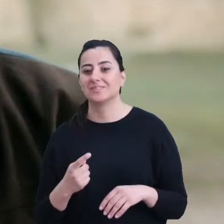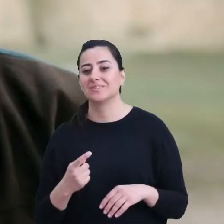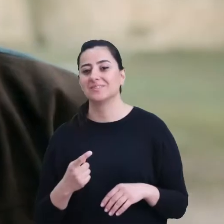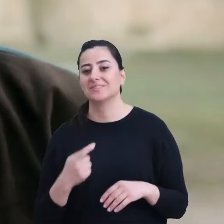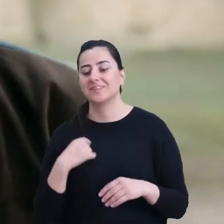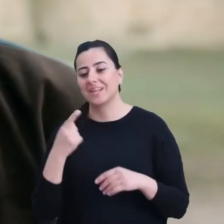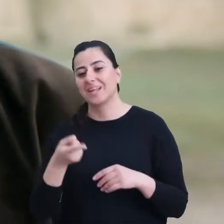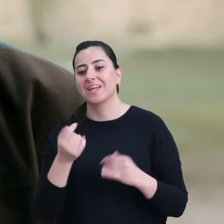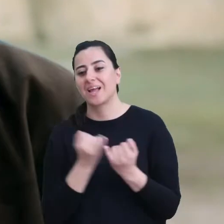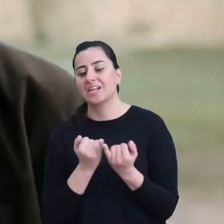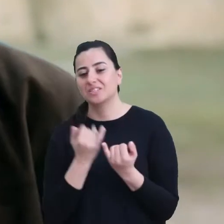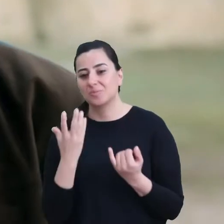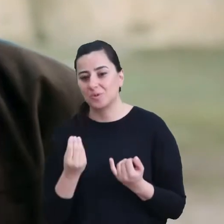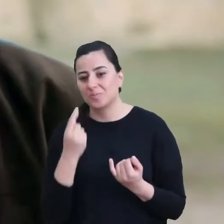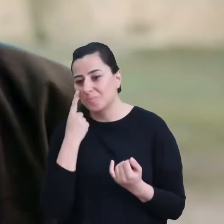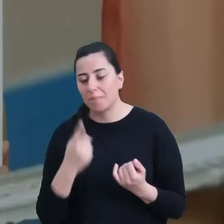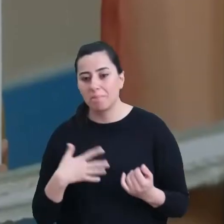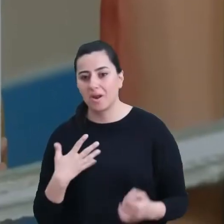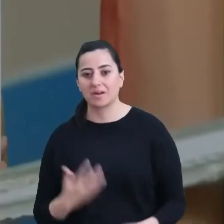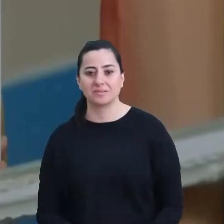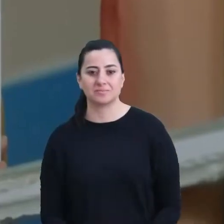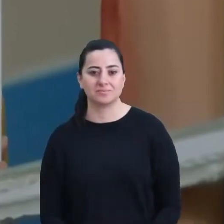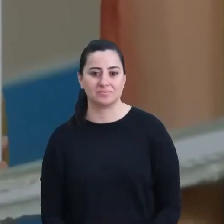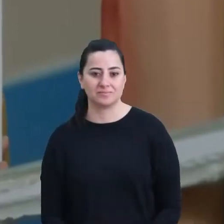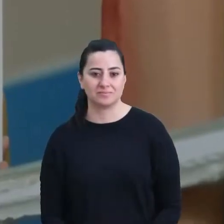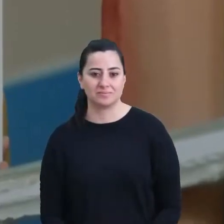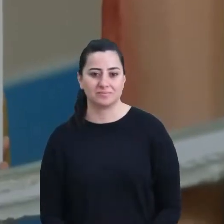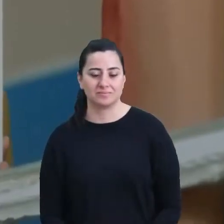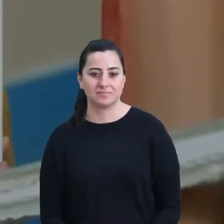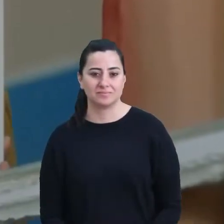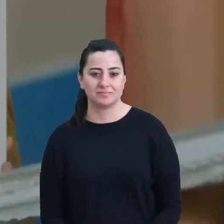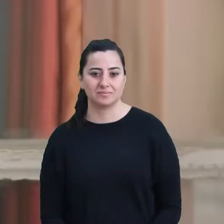Kendisi benim kardeşim Onur da, onu bakmıştım ben.